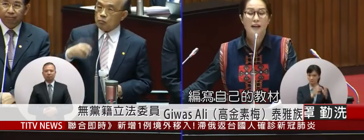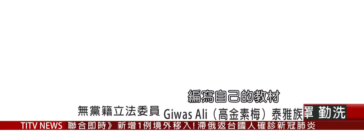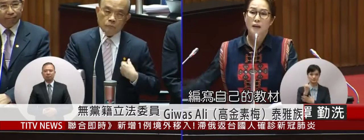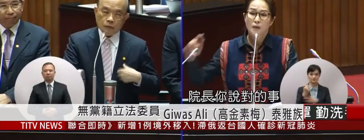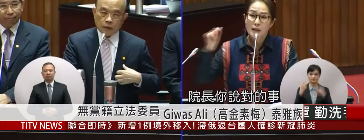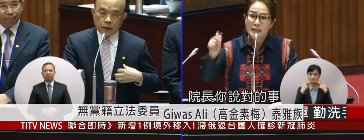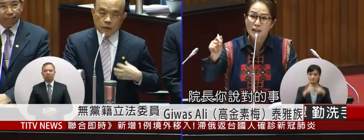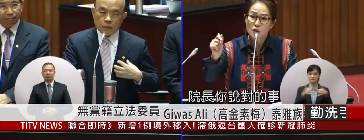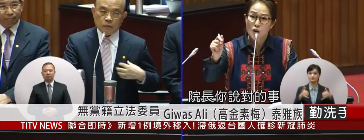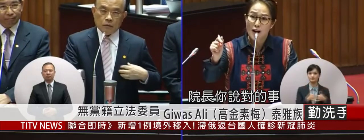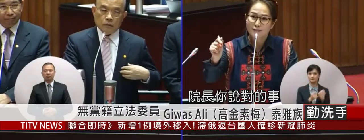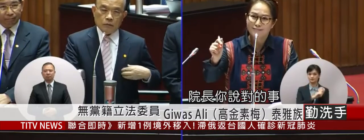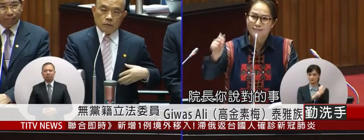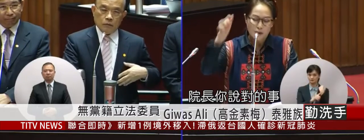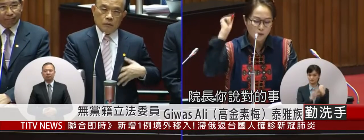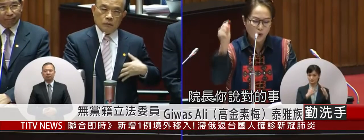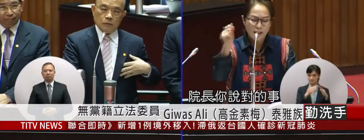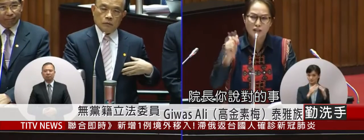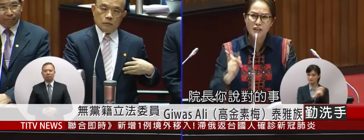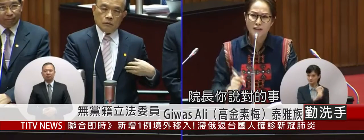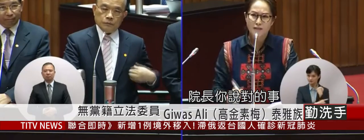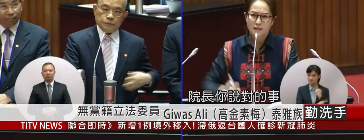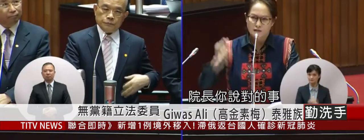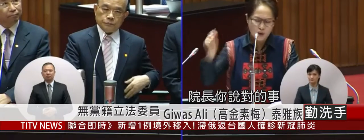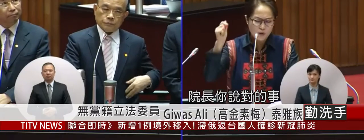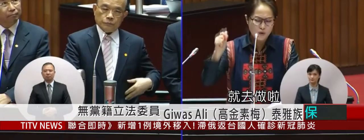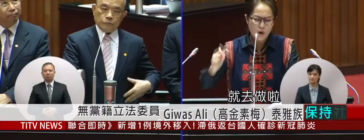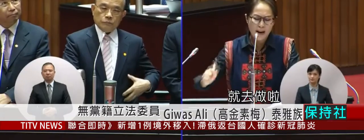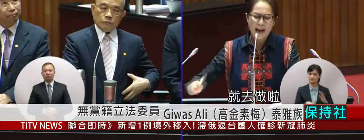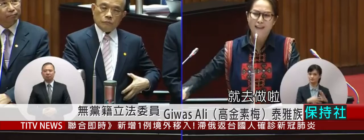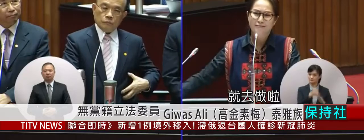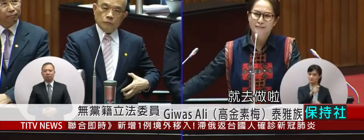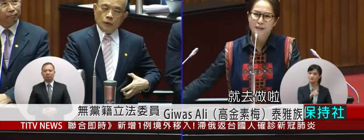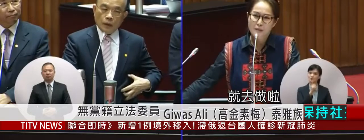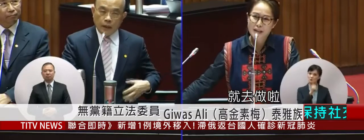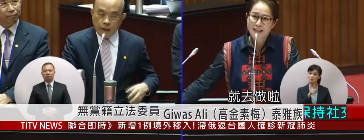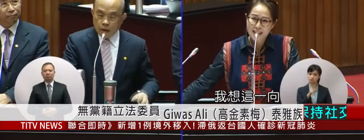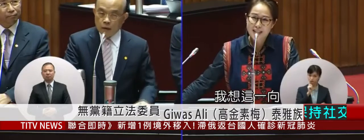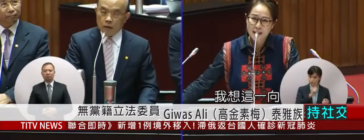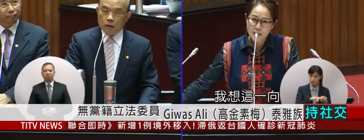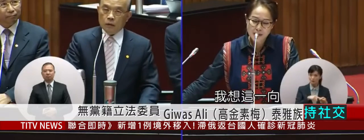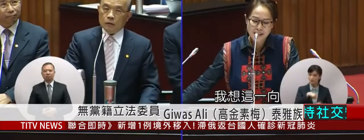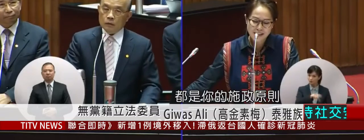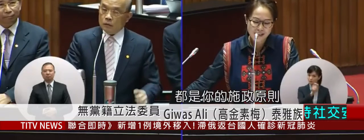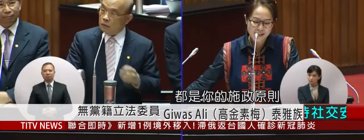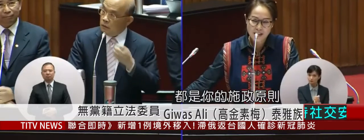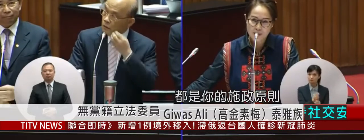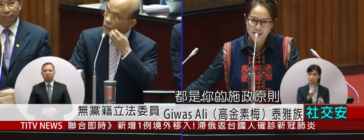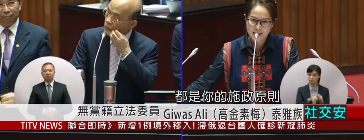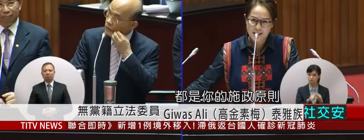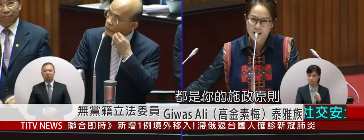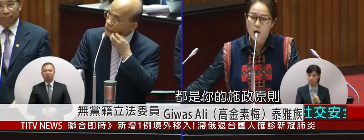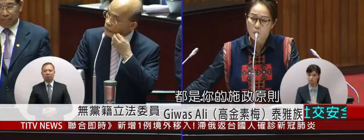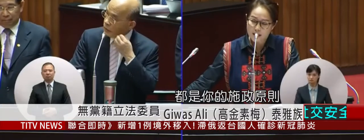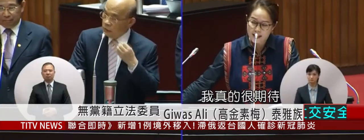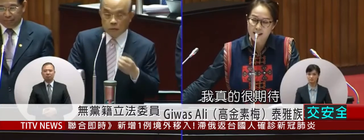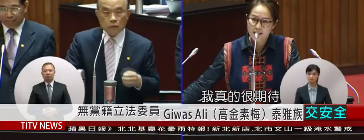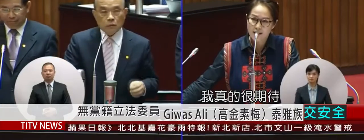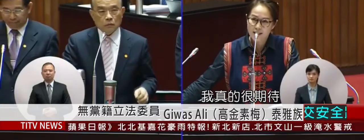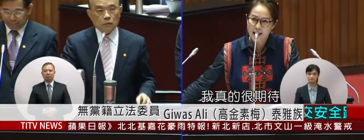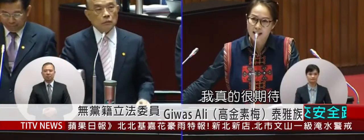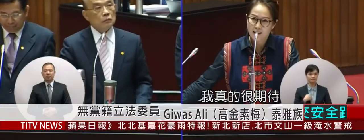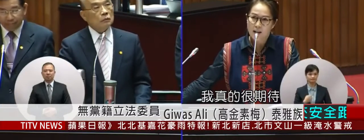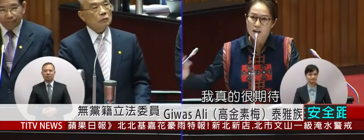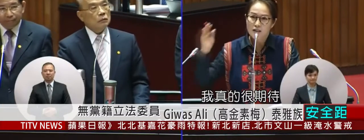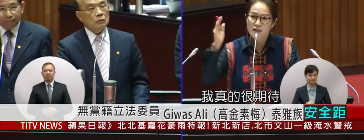教材。院长，你说对的事就去做啦。我想这一项都是你的施政原则，我真